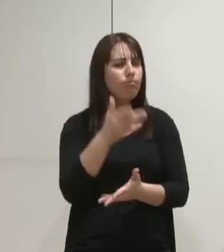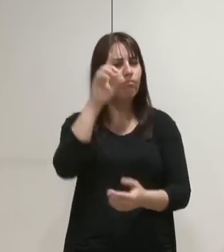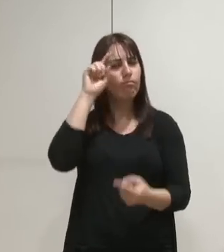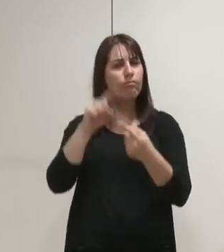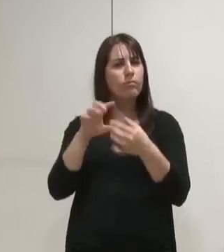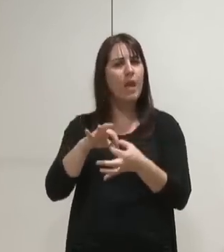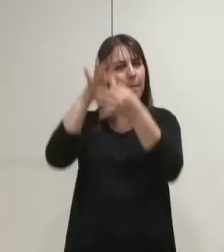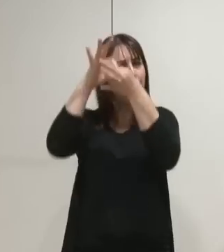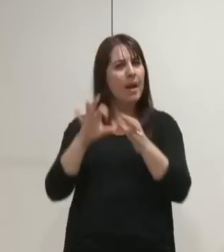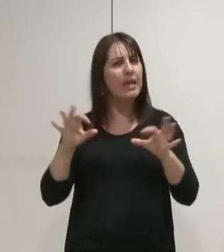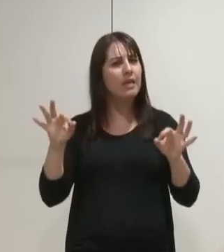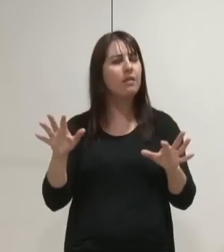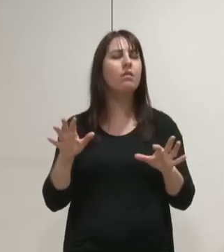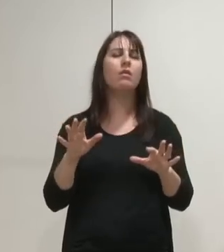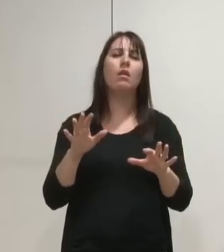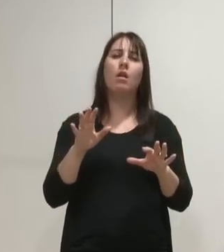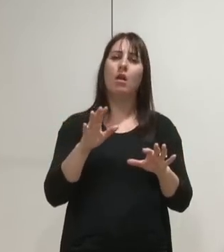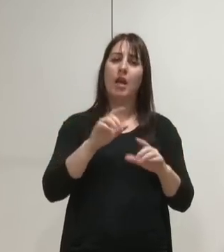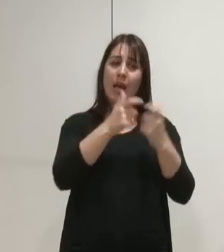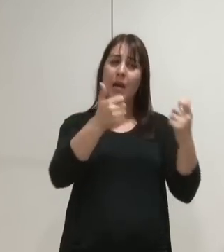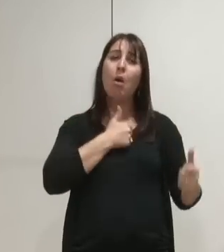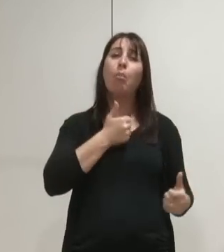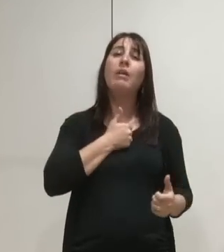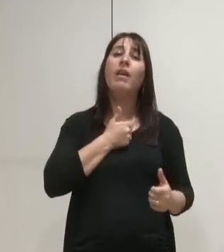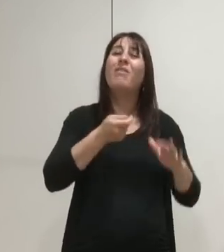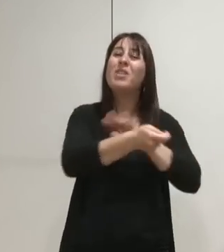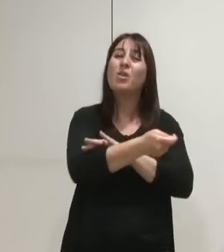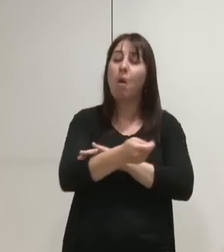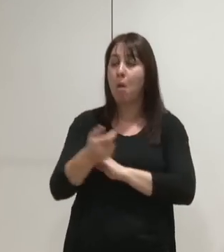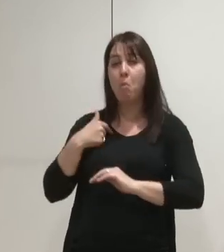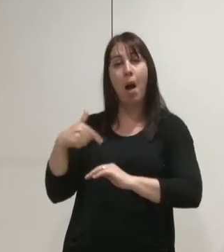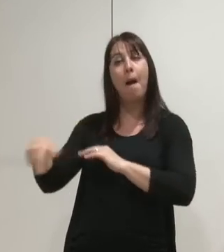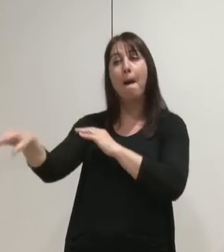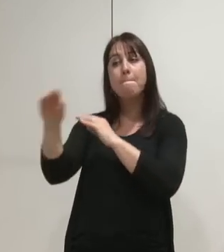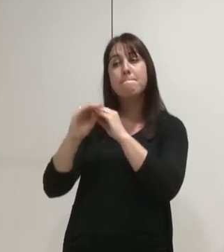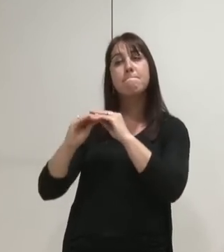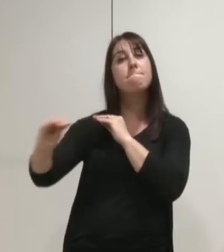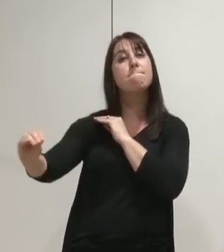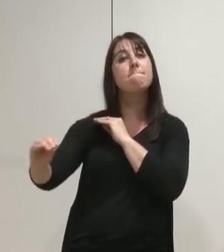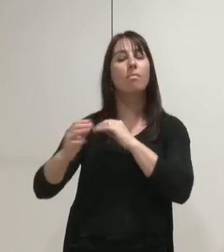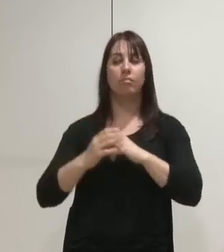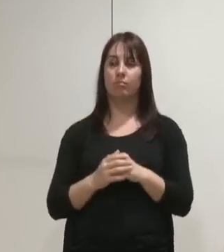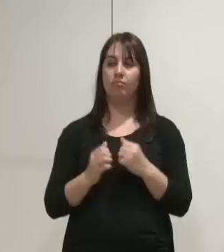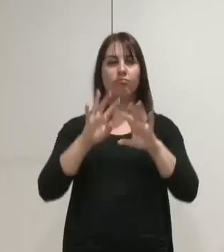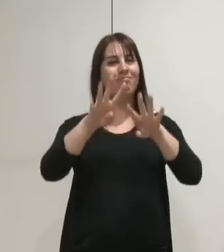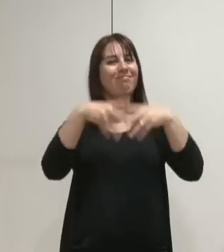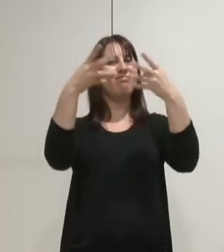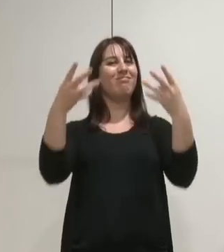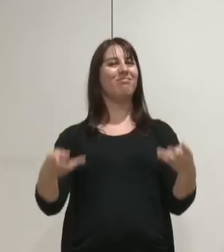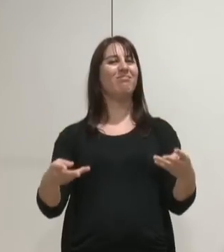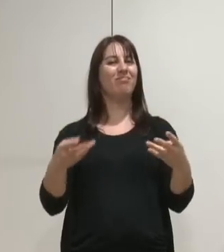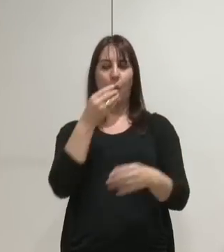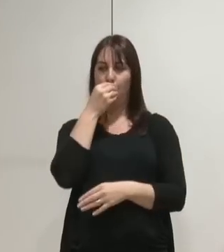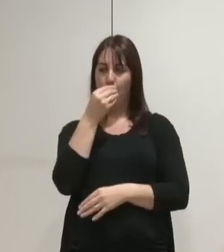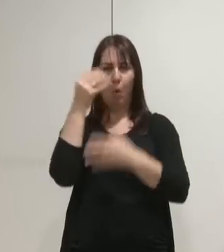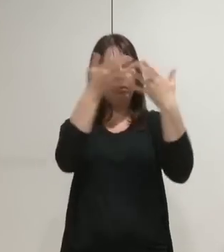et du financement des écoles privées et je n'ai pas eu de réponse alors pour appuyer votre choix vous présenter un tableau qui identifie les différents